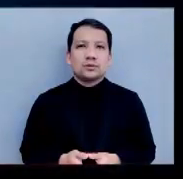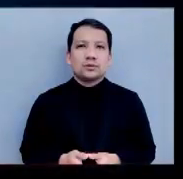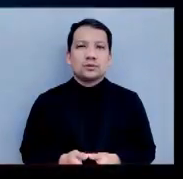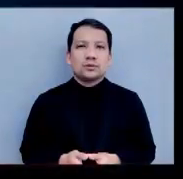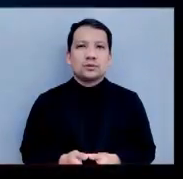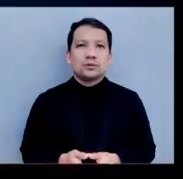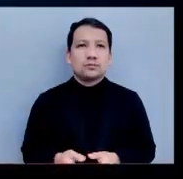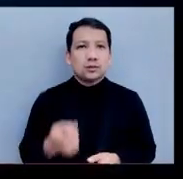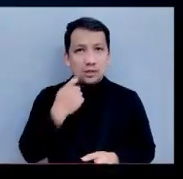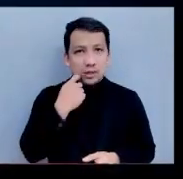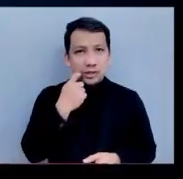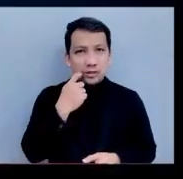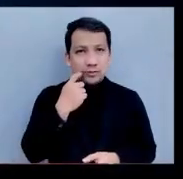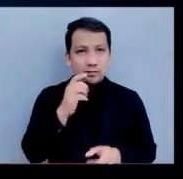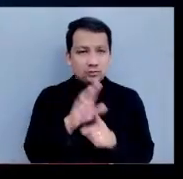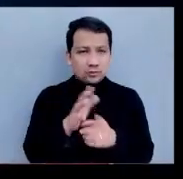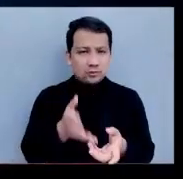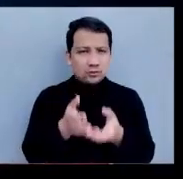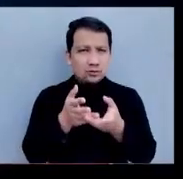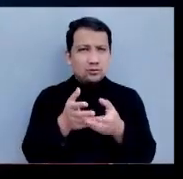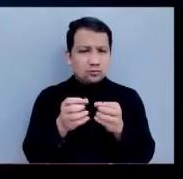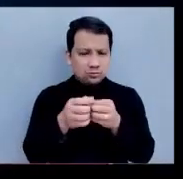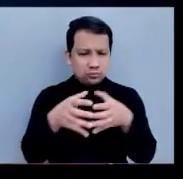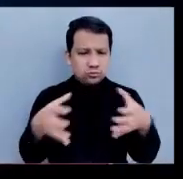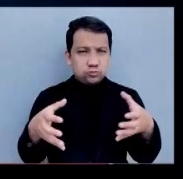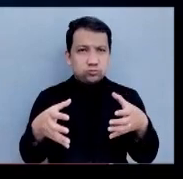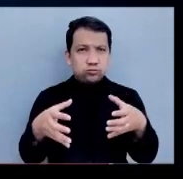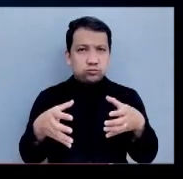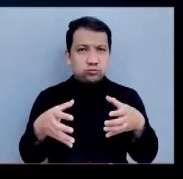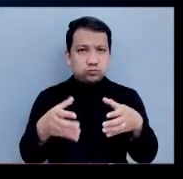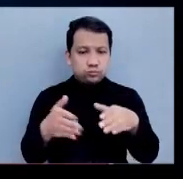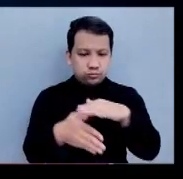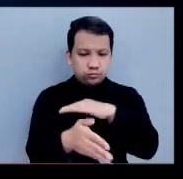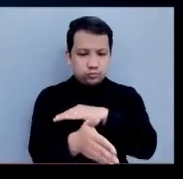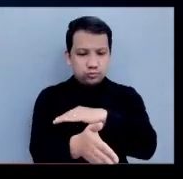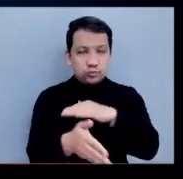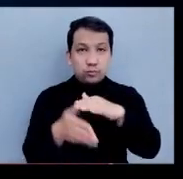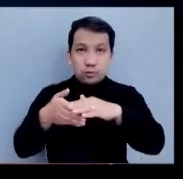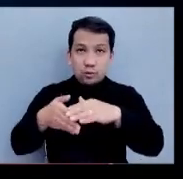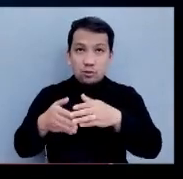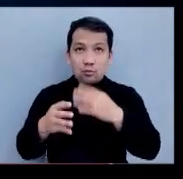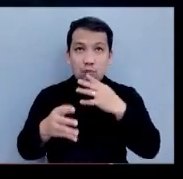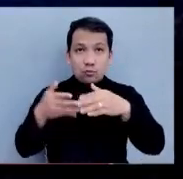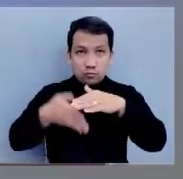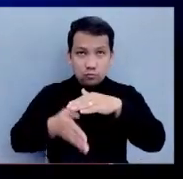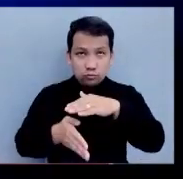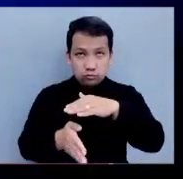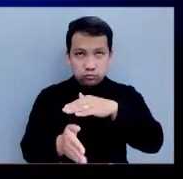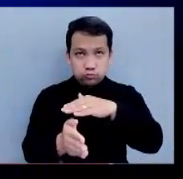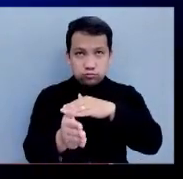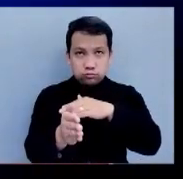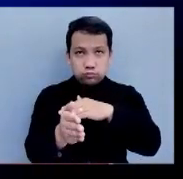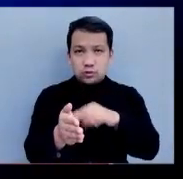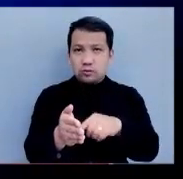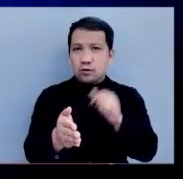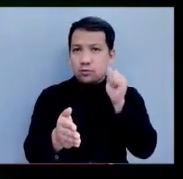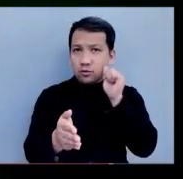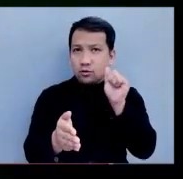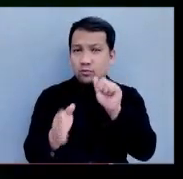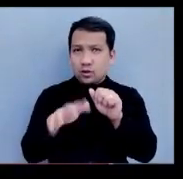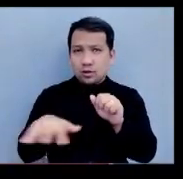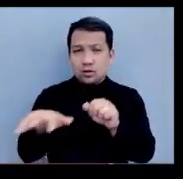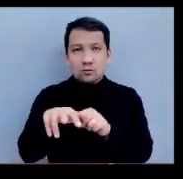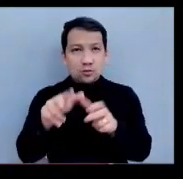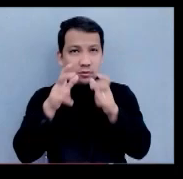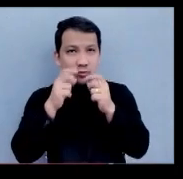Kamakailan lamang isang tragedyang nangyari nang sumabog ang isang submersible na papunta sana sa pinaglubugan ng barkong Titanic. Halos buong mundong tumutok sa